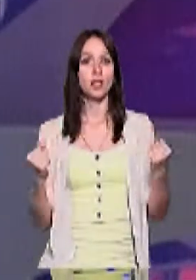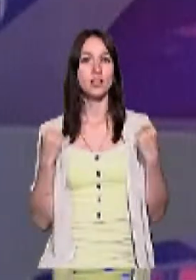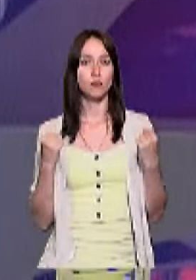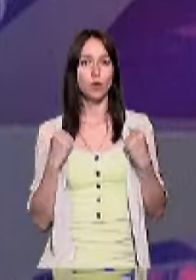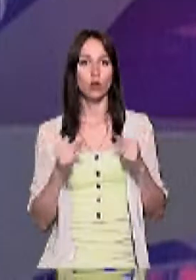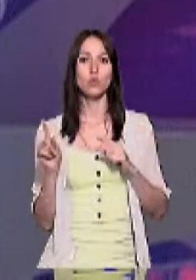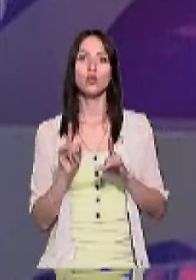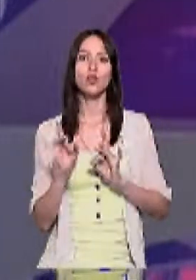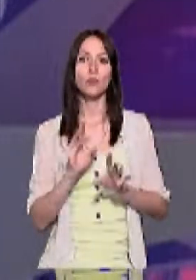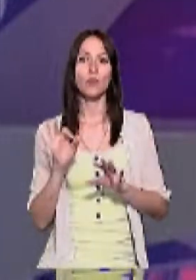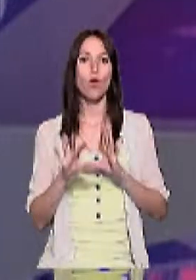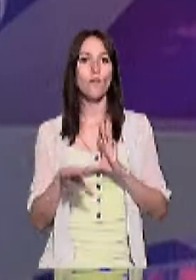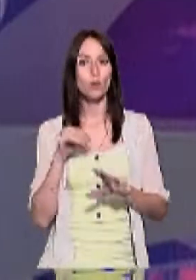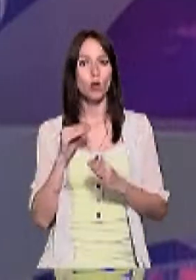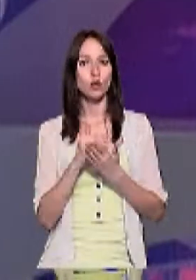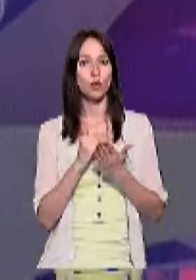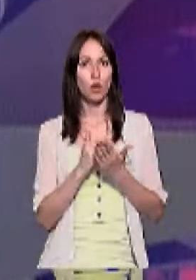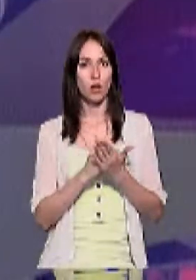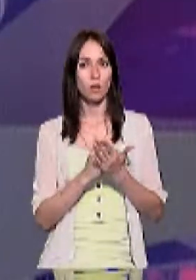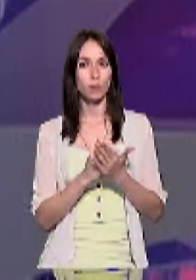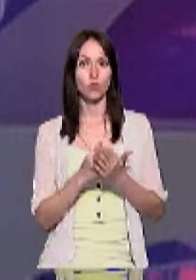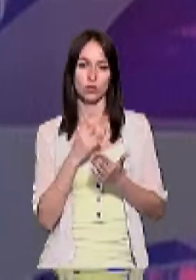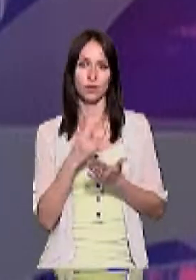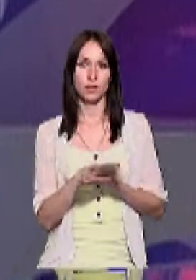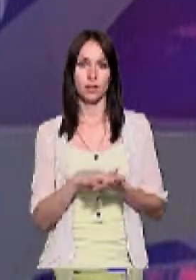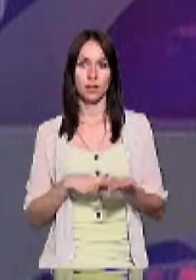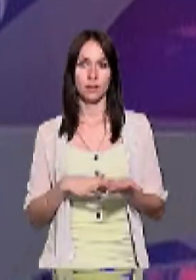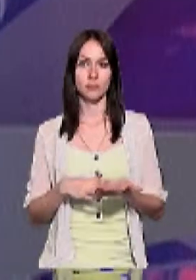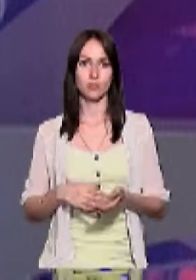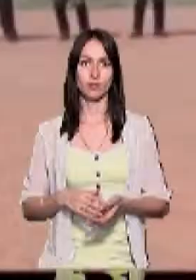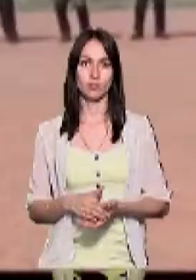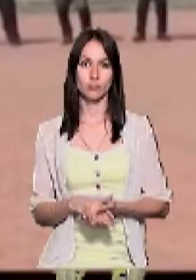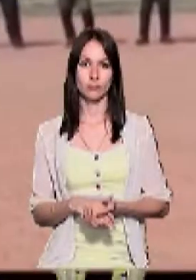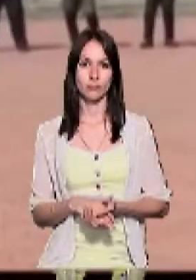спорту, що розповіли про виборчу програму «Політсили» у сюжеті Софії Цвіткової.